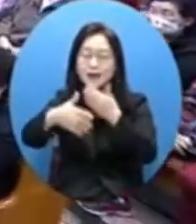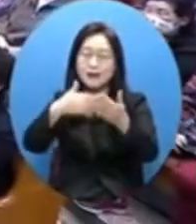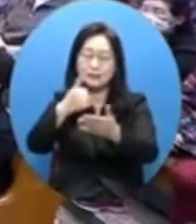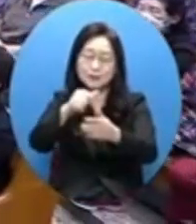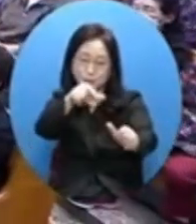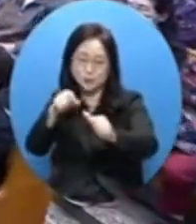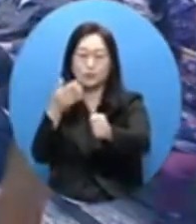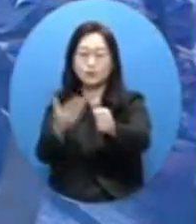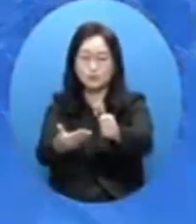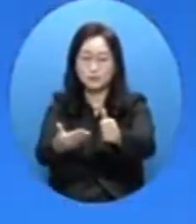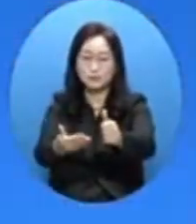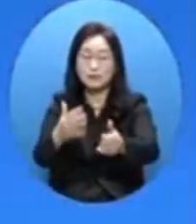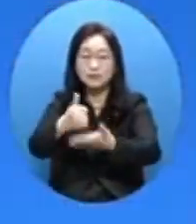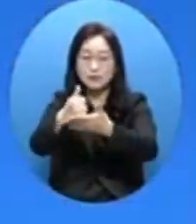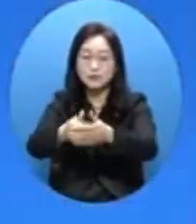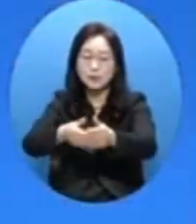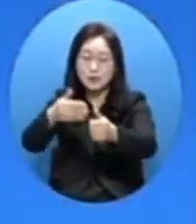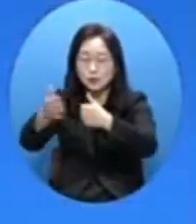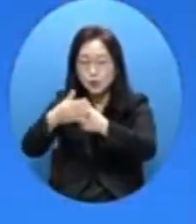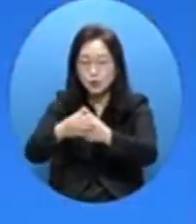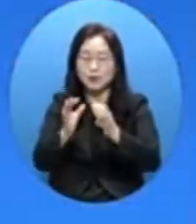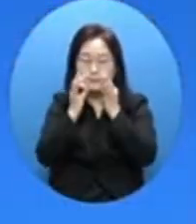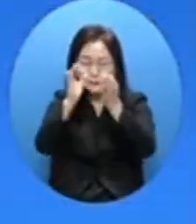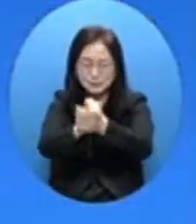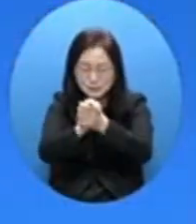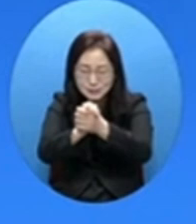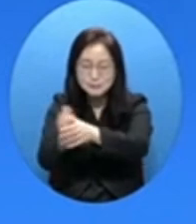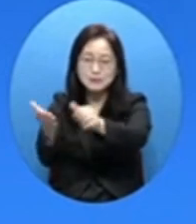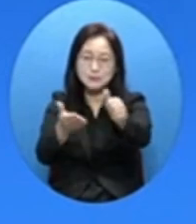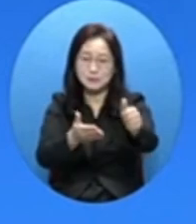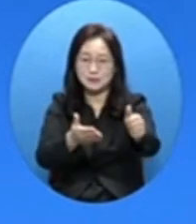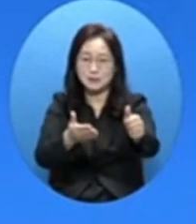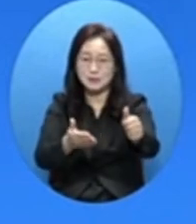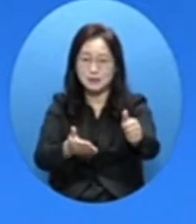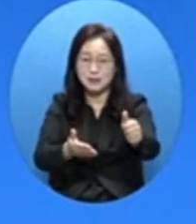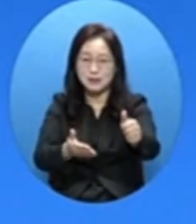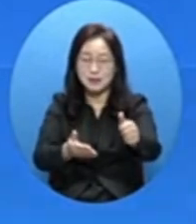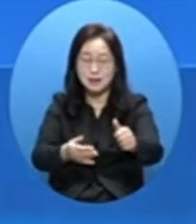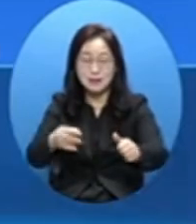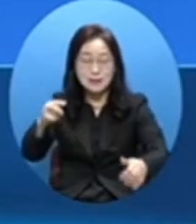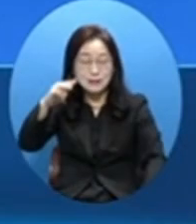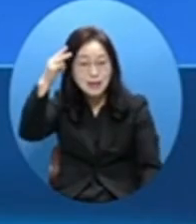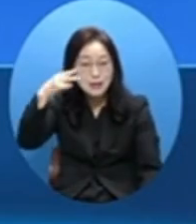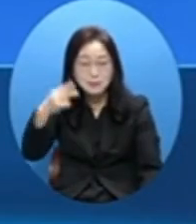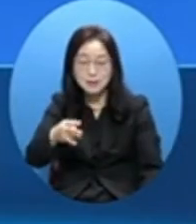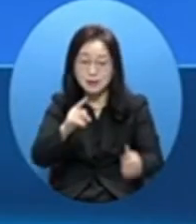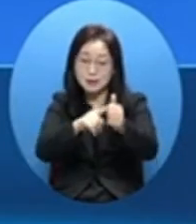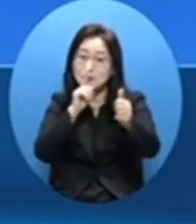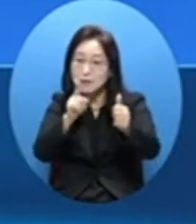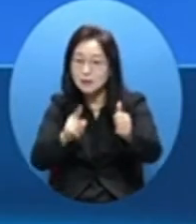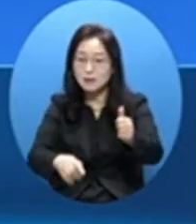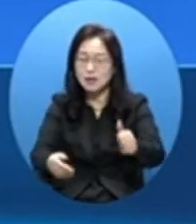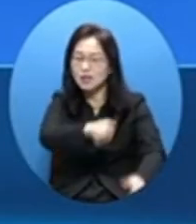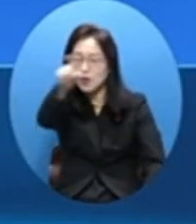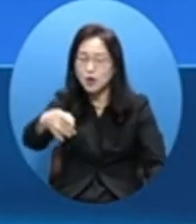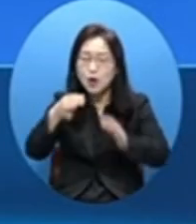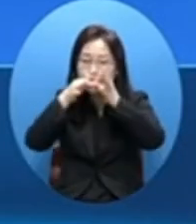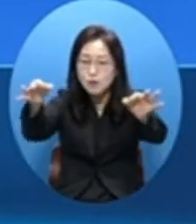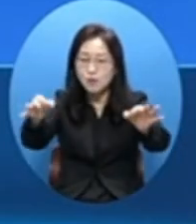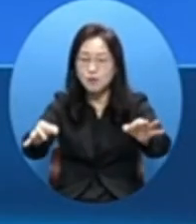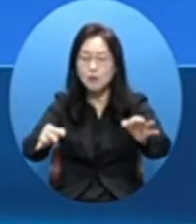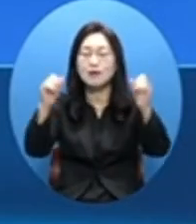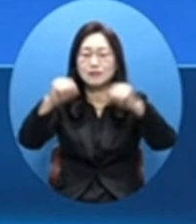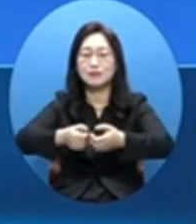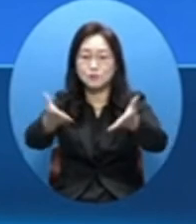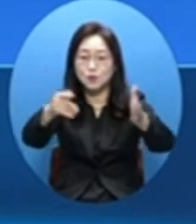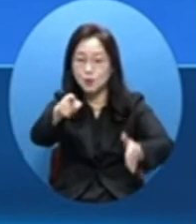것입니다. 주의 도우심을 간구하며 부르짖어 기도하시기 바랍니다. 예레미야는 이와 같이 선포합니다. 너는 내게 부르짖으라. 내게